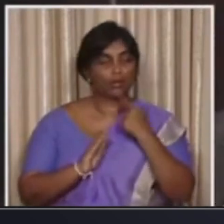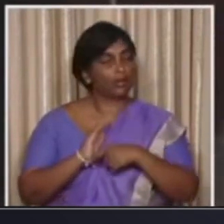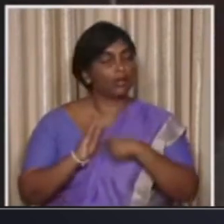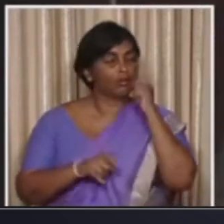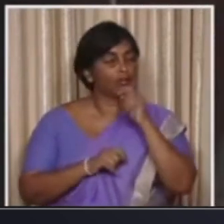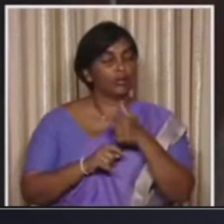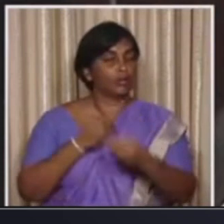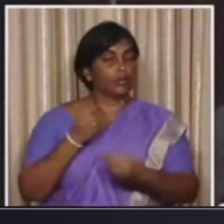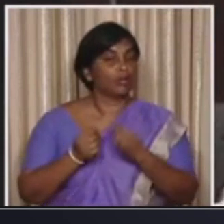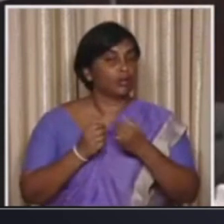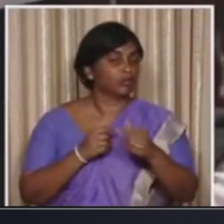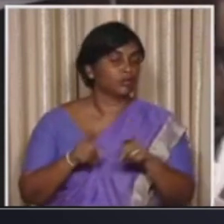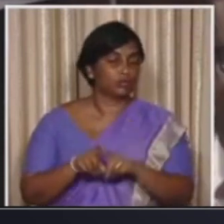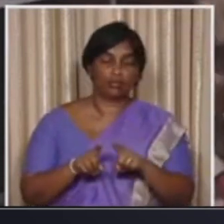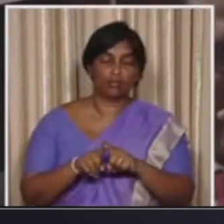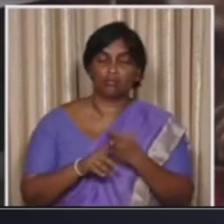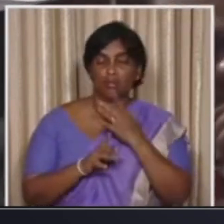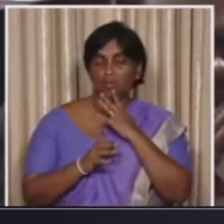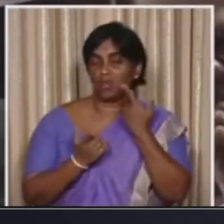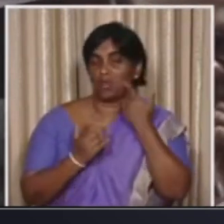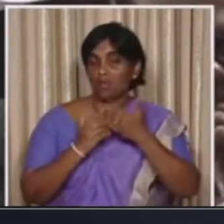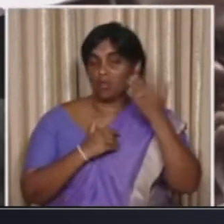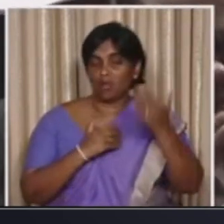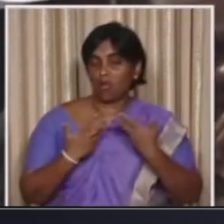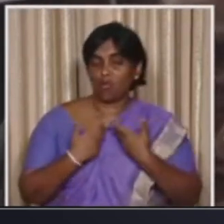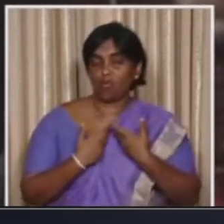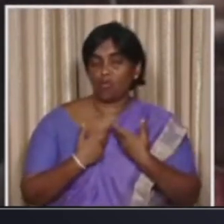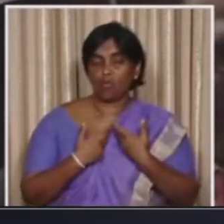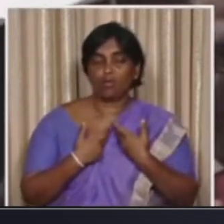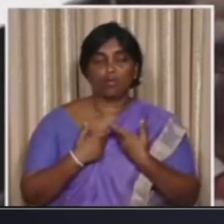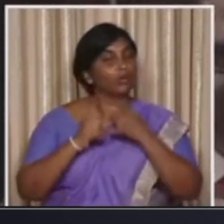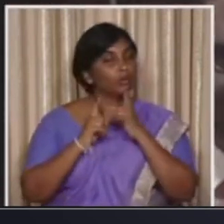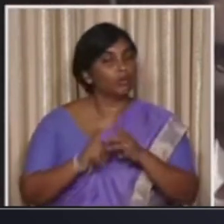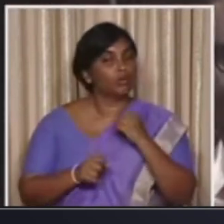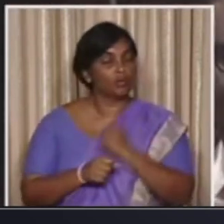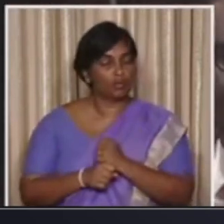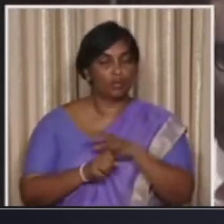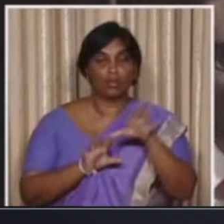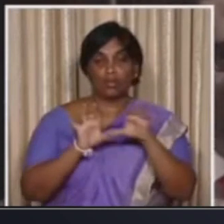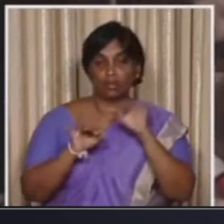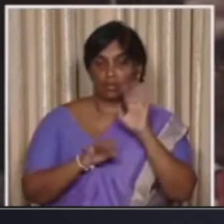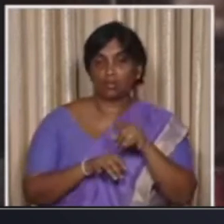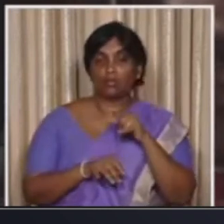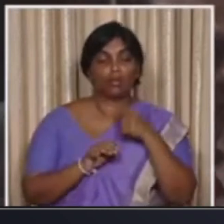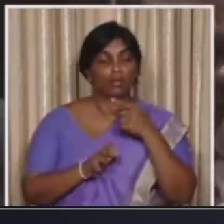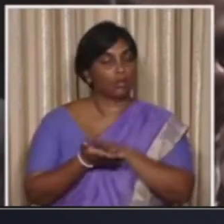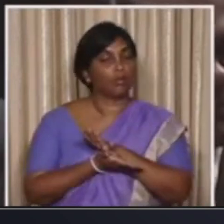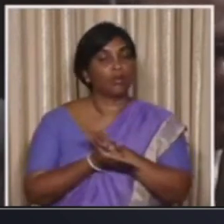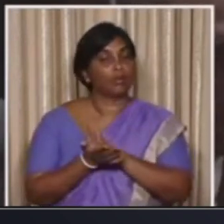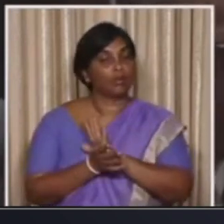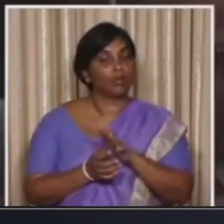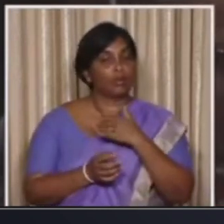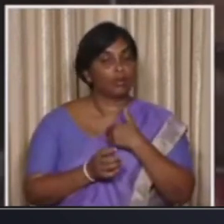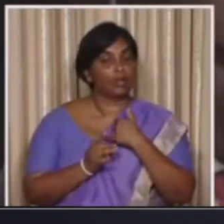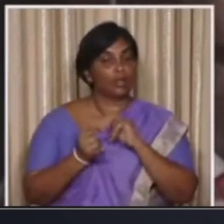රටේ ගමේ නිෂ්පාදනයට කොයි වගේ කනකොකාද හනන්නේ ගරු සභාපතිතුමනි මේ ආණ්ඩුවක් කප්පත් කරලා තියෙන්නේ මේවා නිවැරදි කරන්න නේද